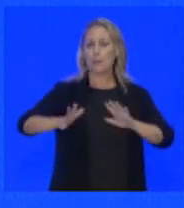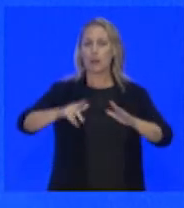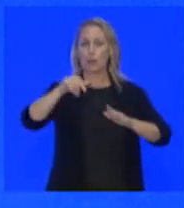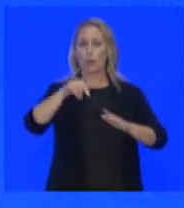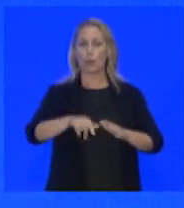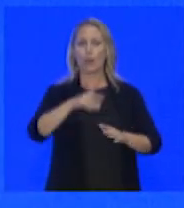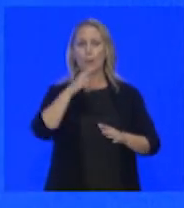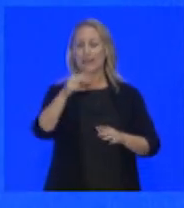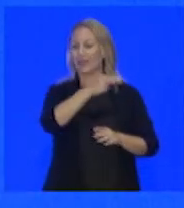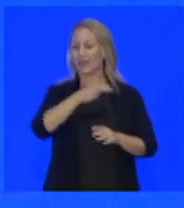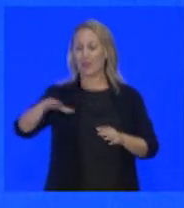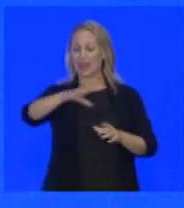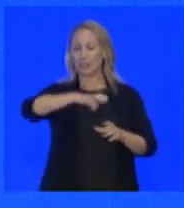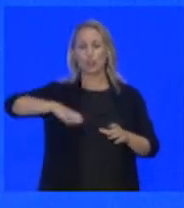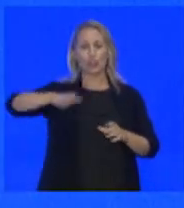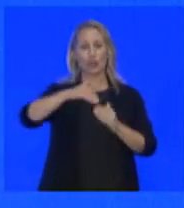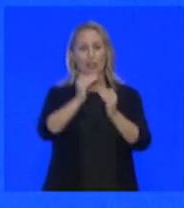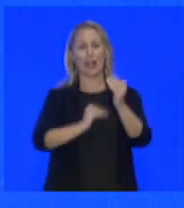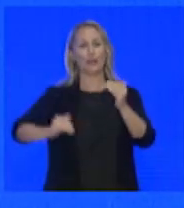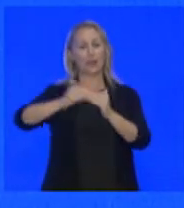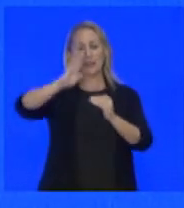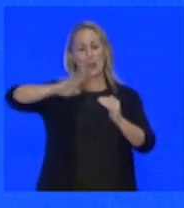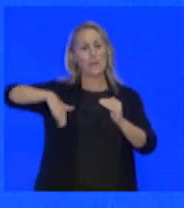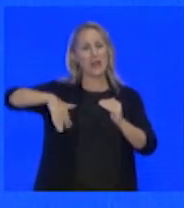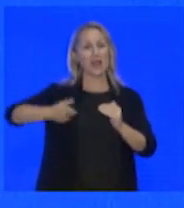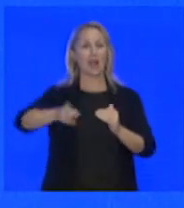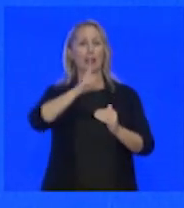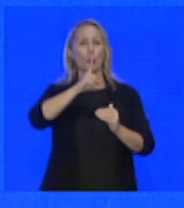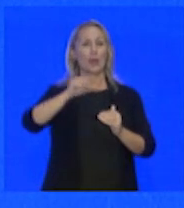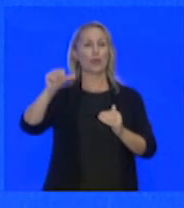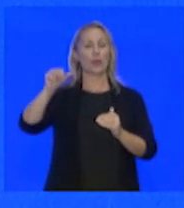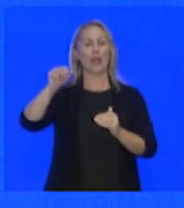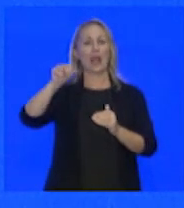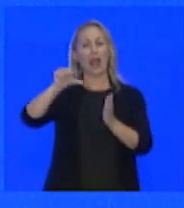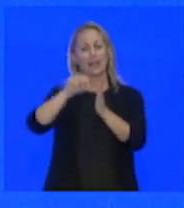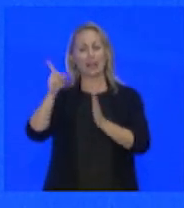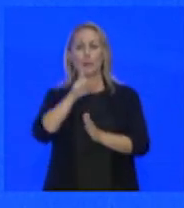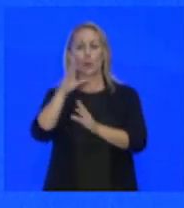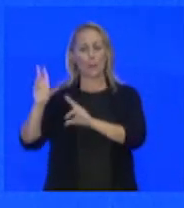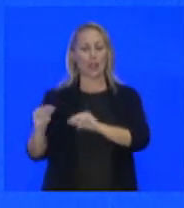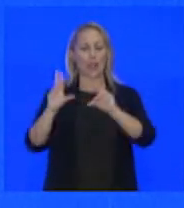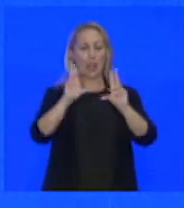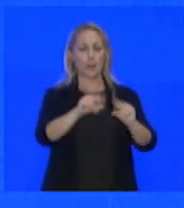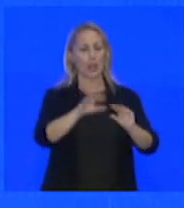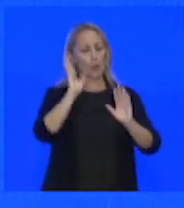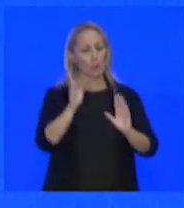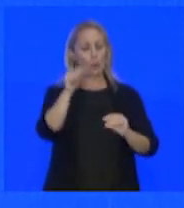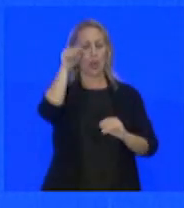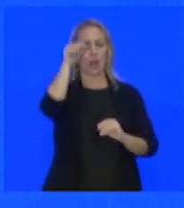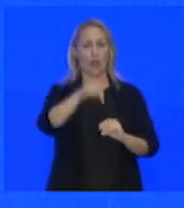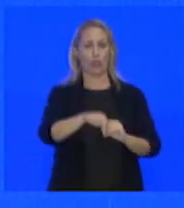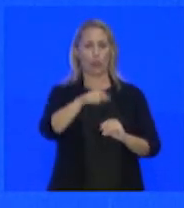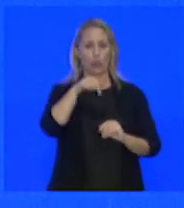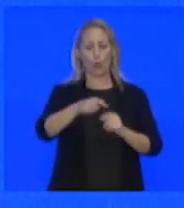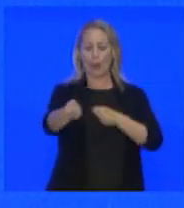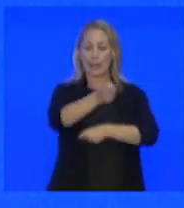σε ζώνες που υπάρχουν σήμερα στα λιμάνια του Πειραιά και του Ηρακλείου. Όπως εκεί έτσι και εδώ, επιχειρήσεις